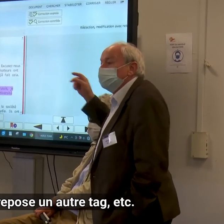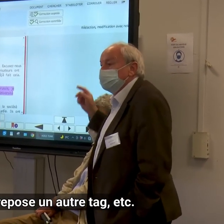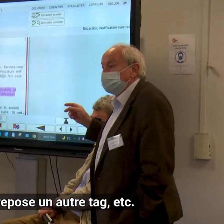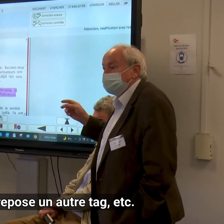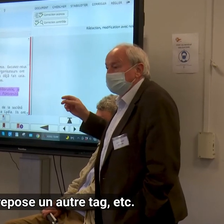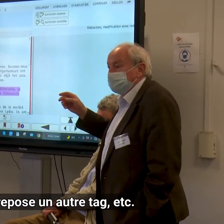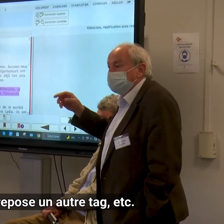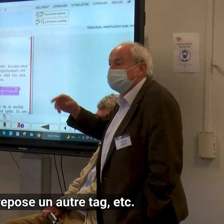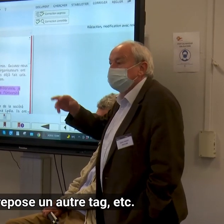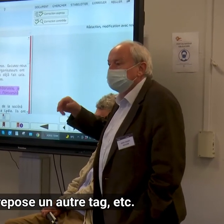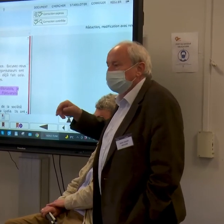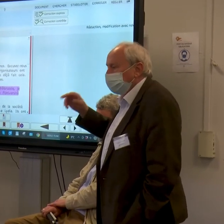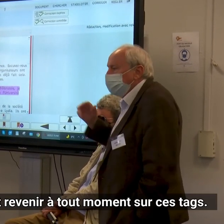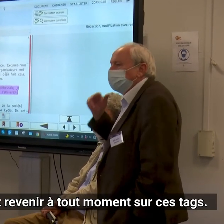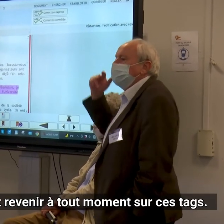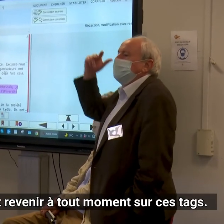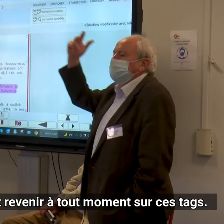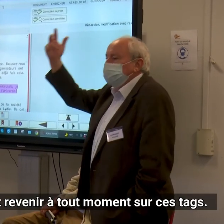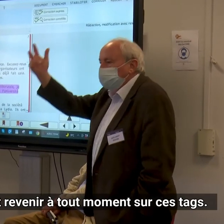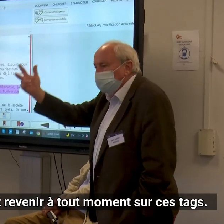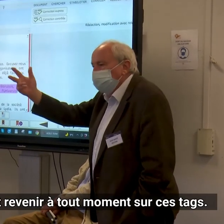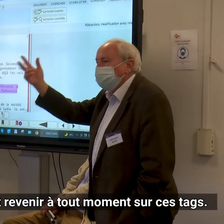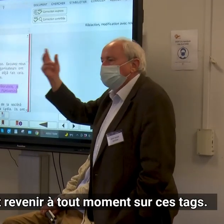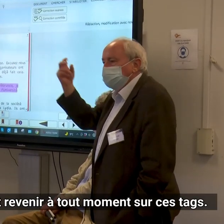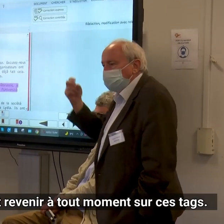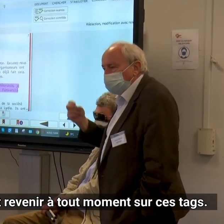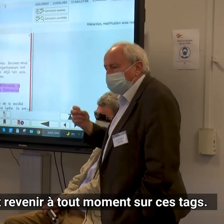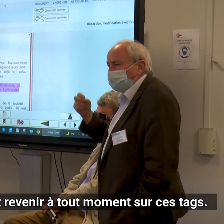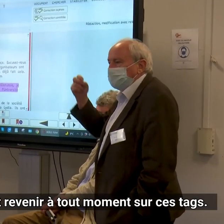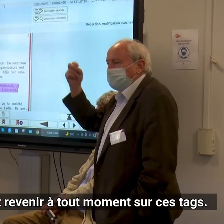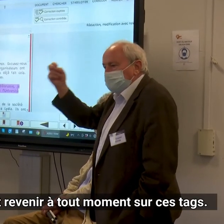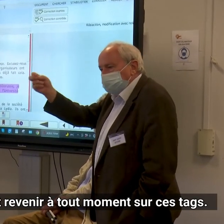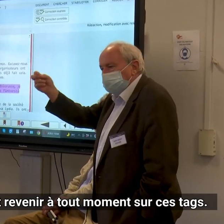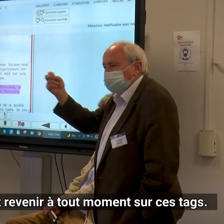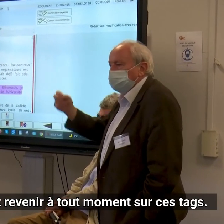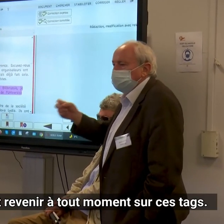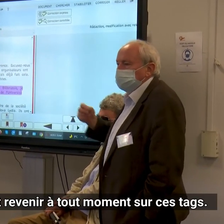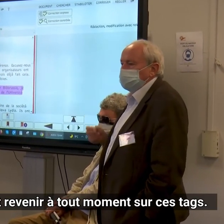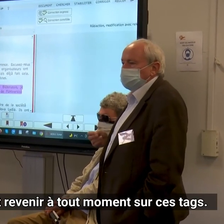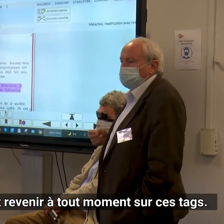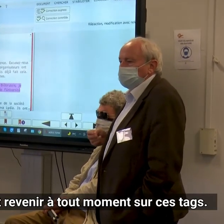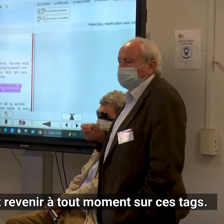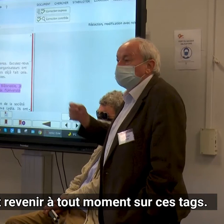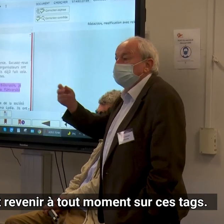repose un autre tag, etc. Et après, il peut revenir à tout moment sur ces